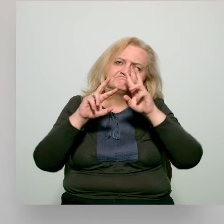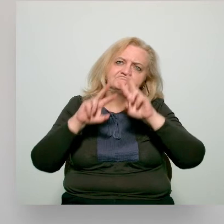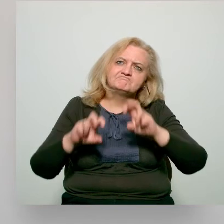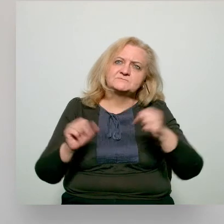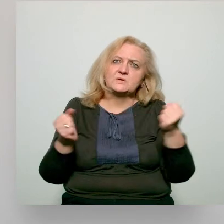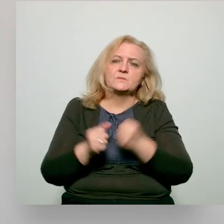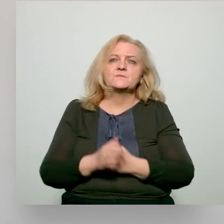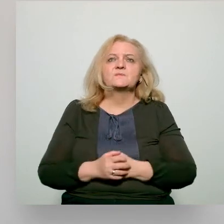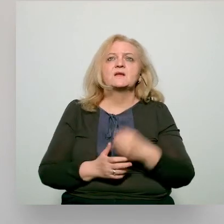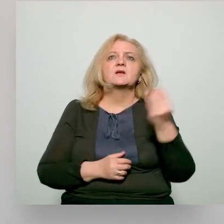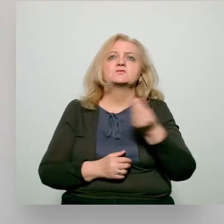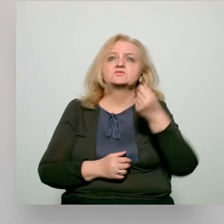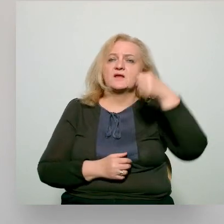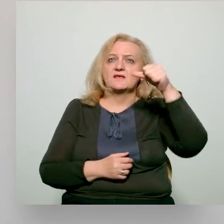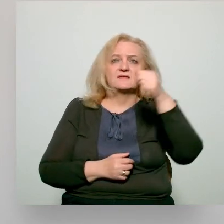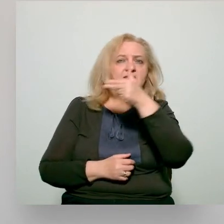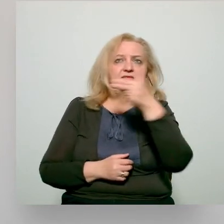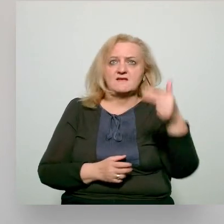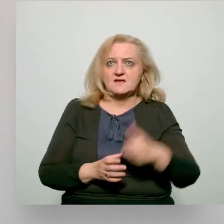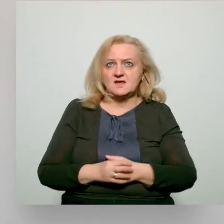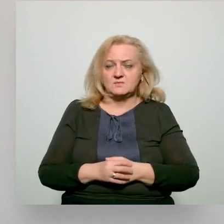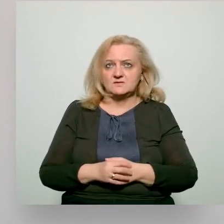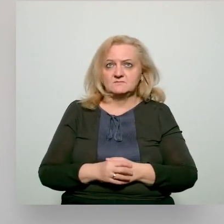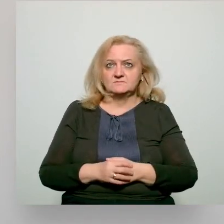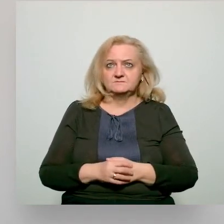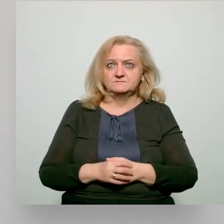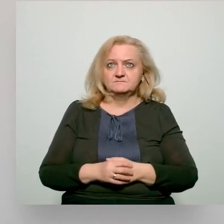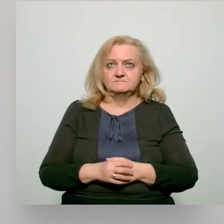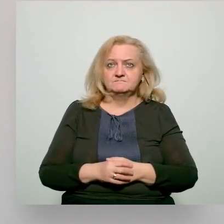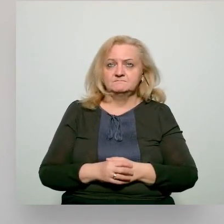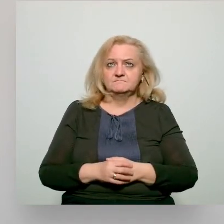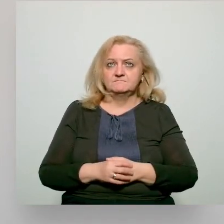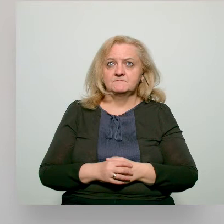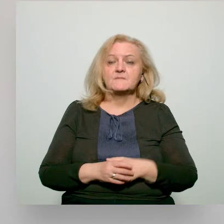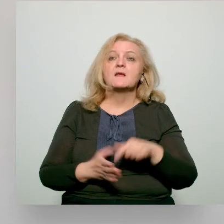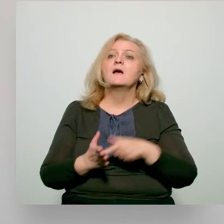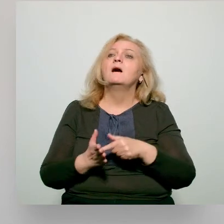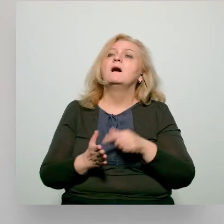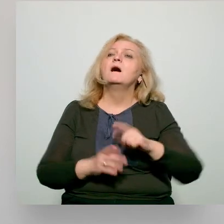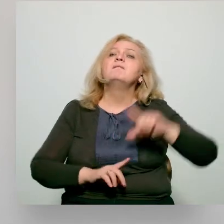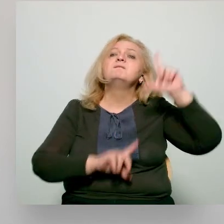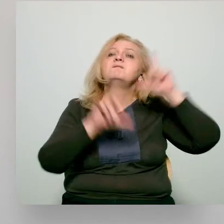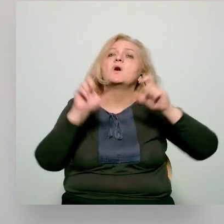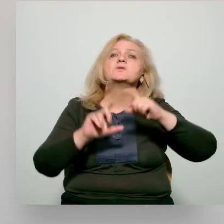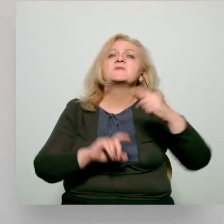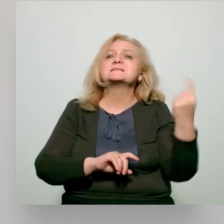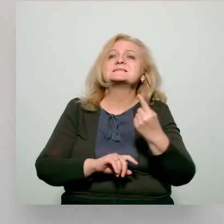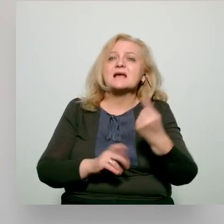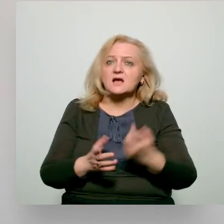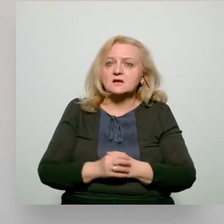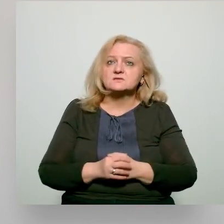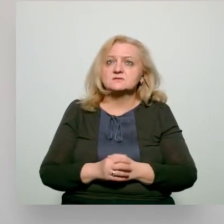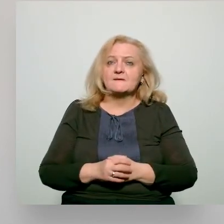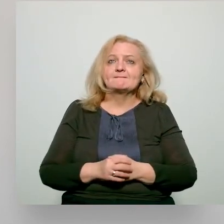Jeszcze jedna rzecz związana z zakazem fotografowania, bo teraz wszędzie